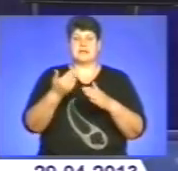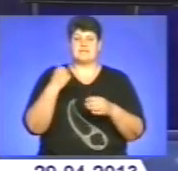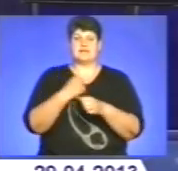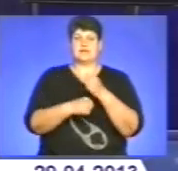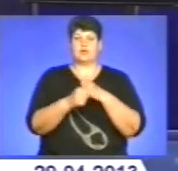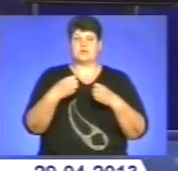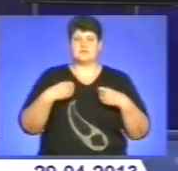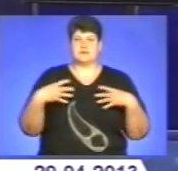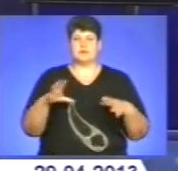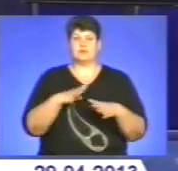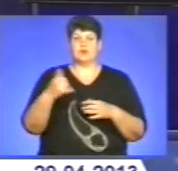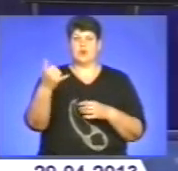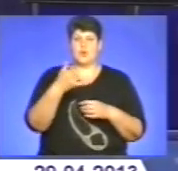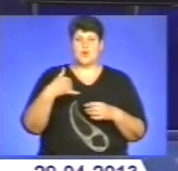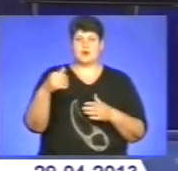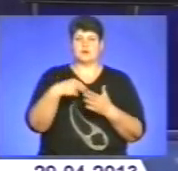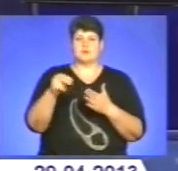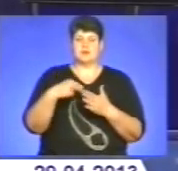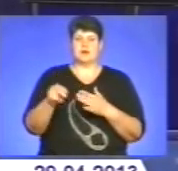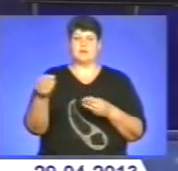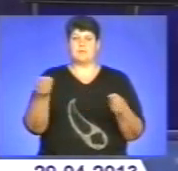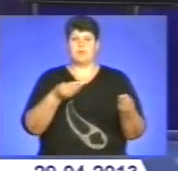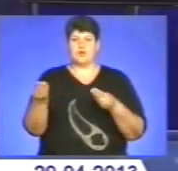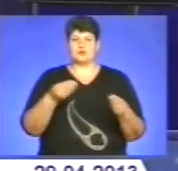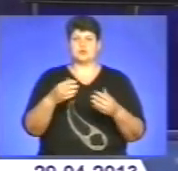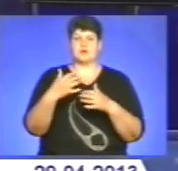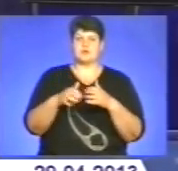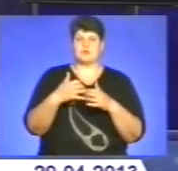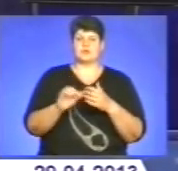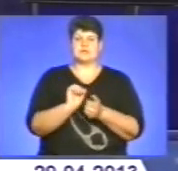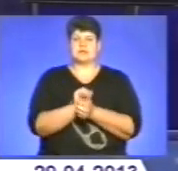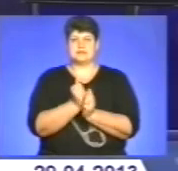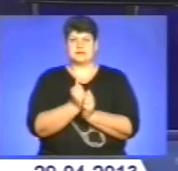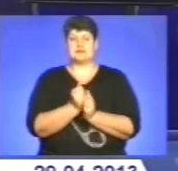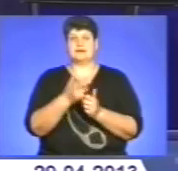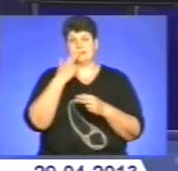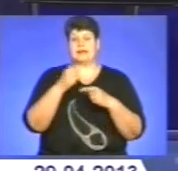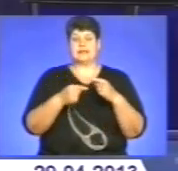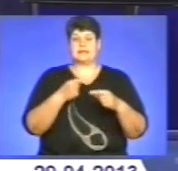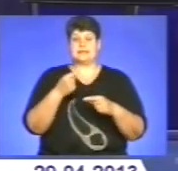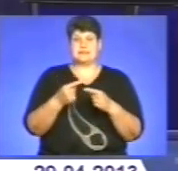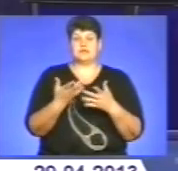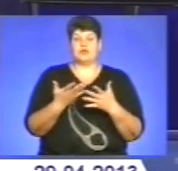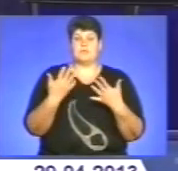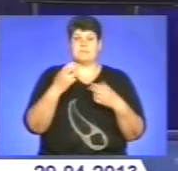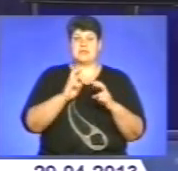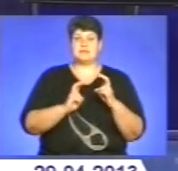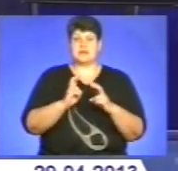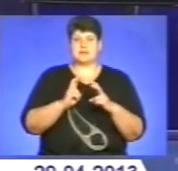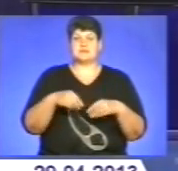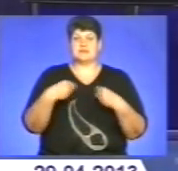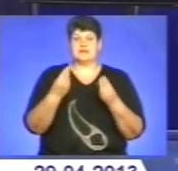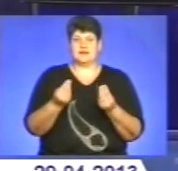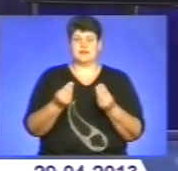попиті були олія, борошно, сир та капуста. Традиційно під час ярмарку підприємці пригощали покупців, а